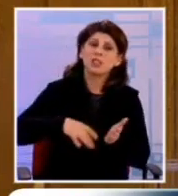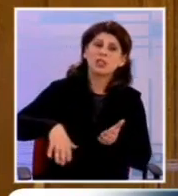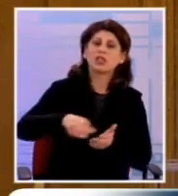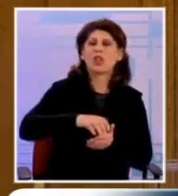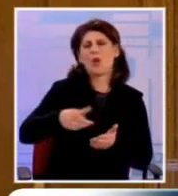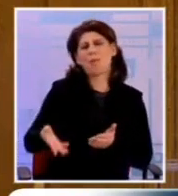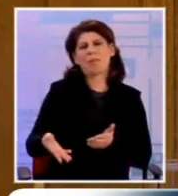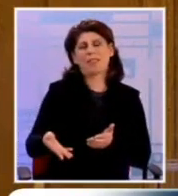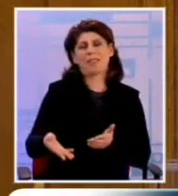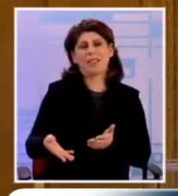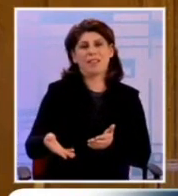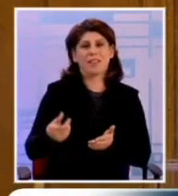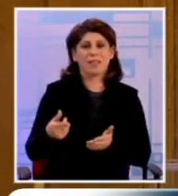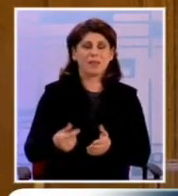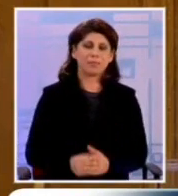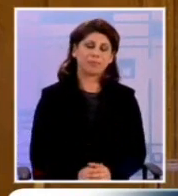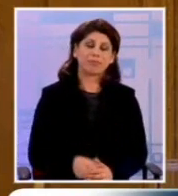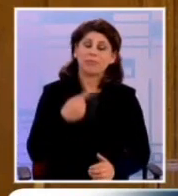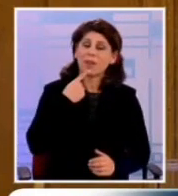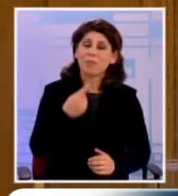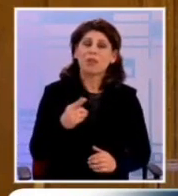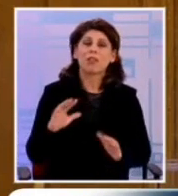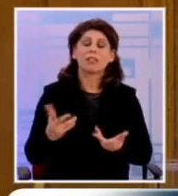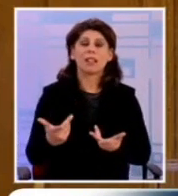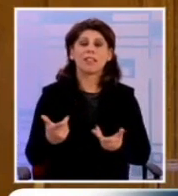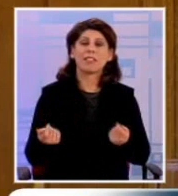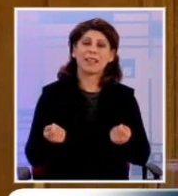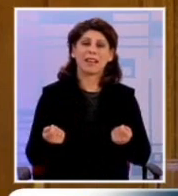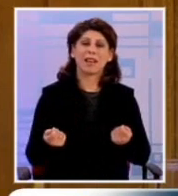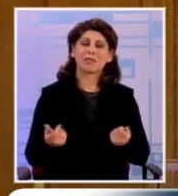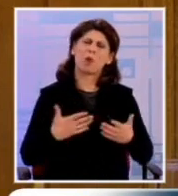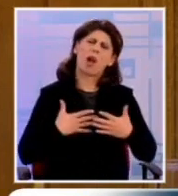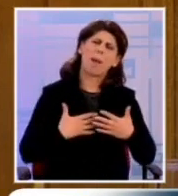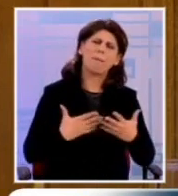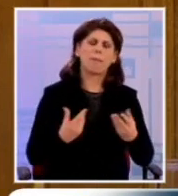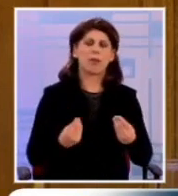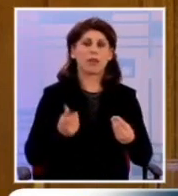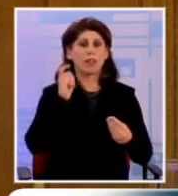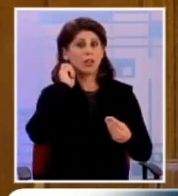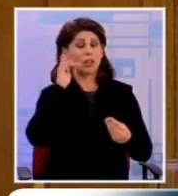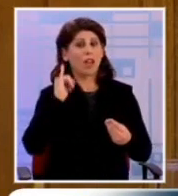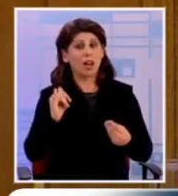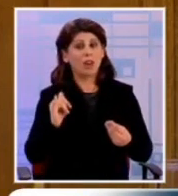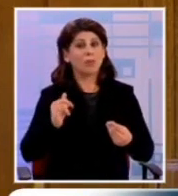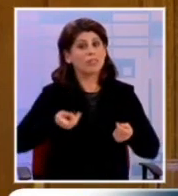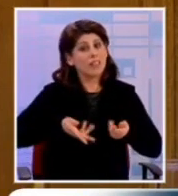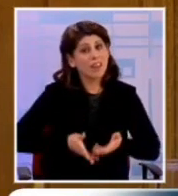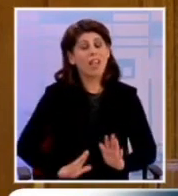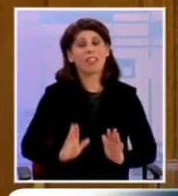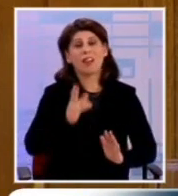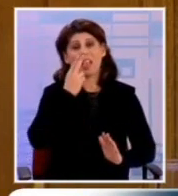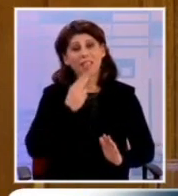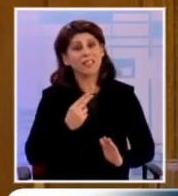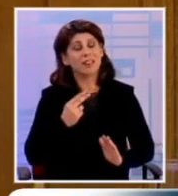τους που ηρίστο εν παρόδο όταν δεν υποδίονται τους πατριώτες γιορτάζουν ακόμα τα γενέθλια του